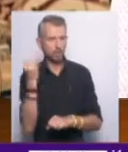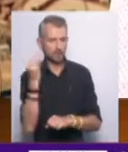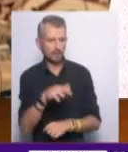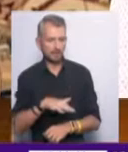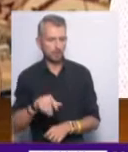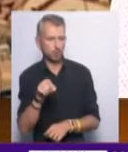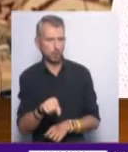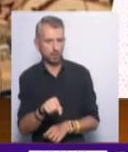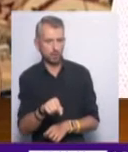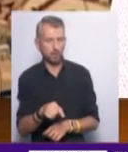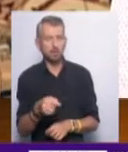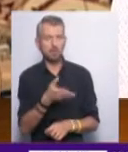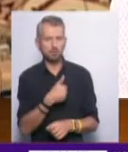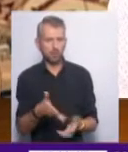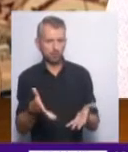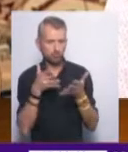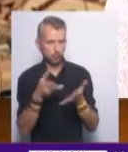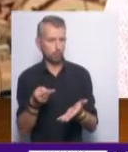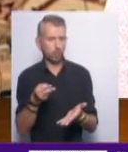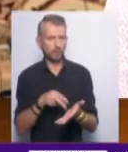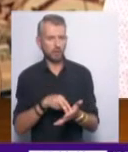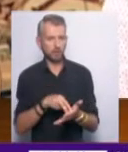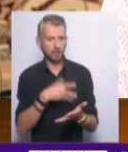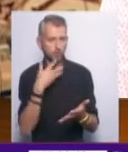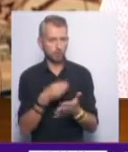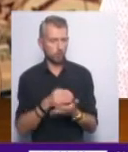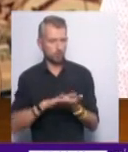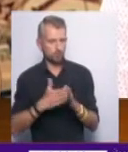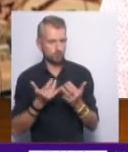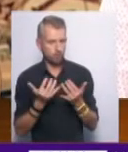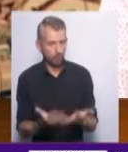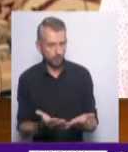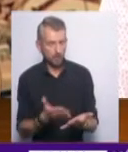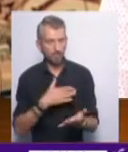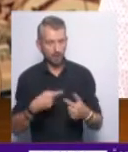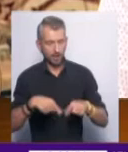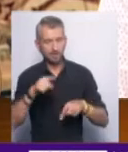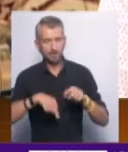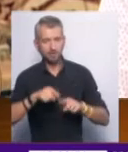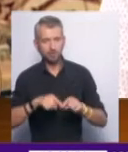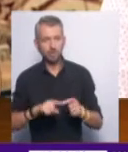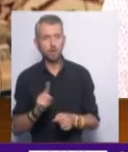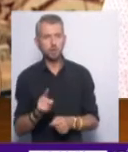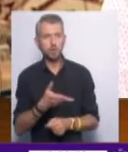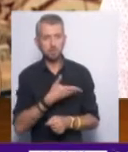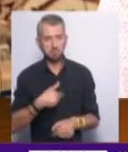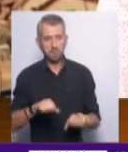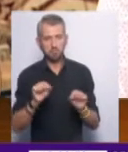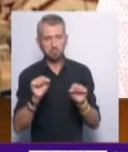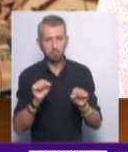території. То ми чітко поставили свої умови, фракція «Батьківщина», що ми